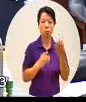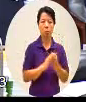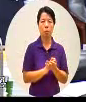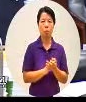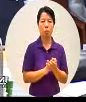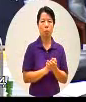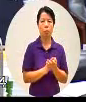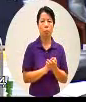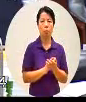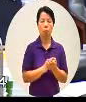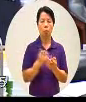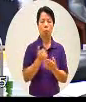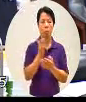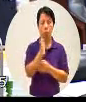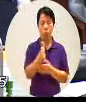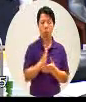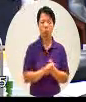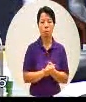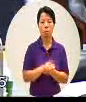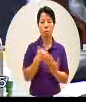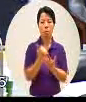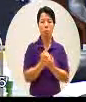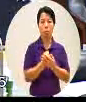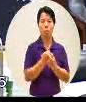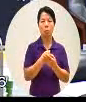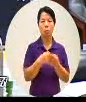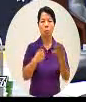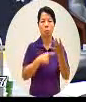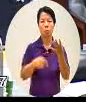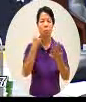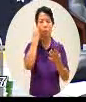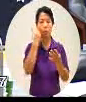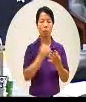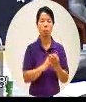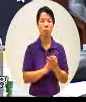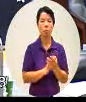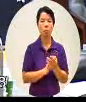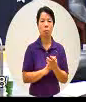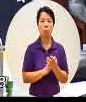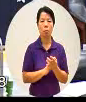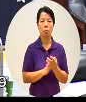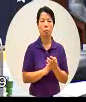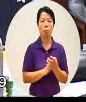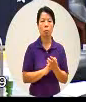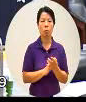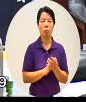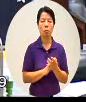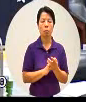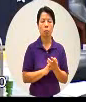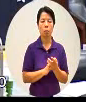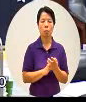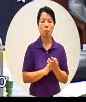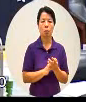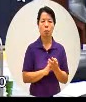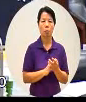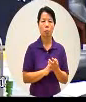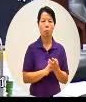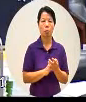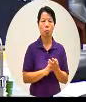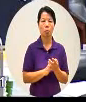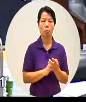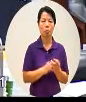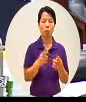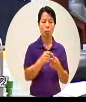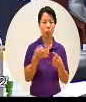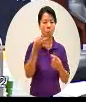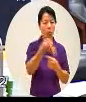是。 那我请教一下，你聘的这四个是谁啊？ 我们现在四个， 这四个那个有几